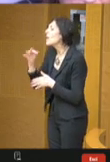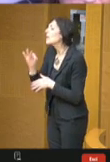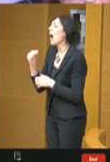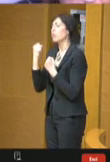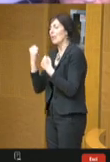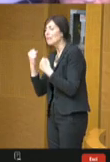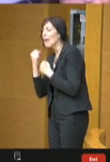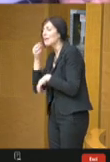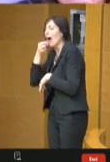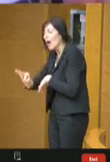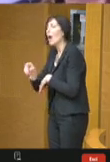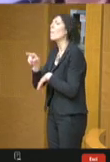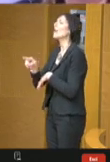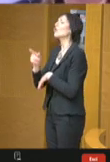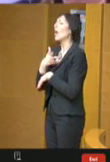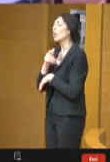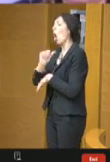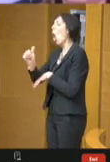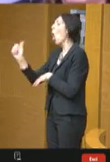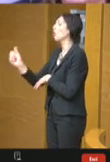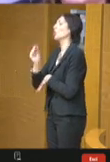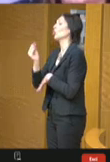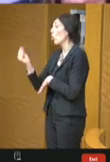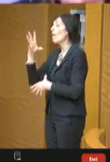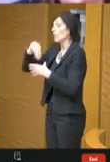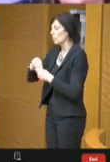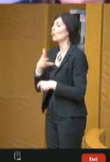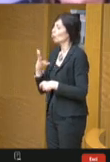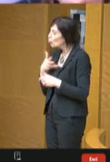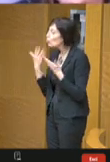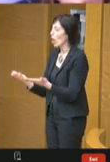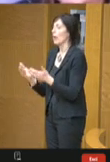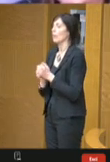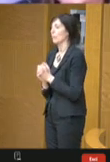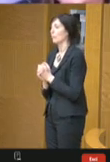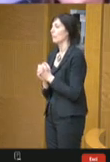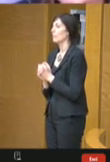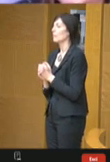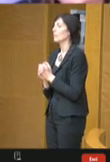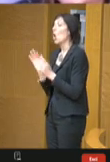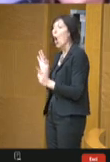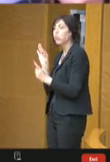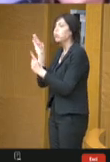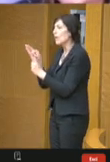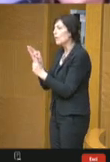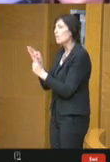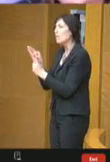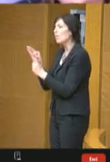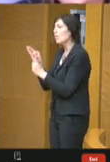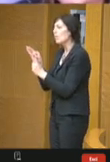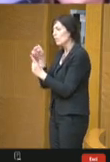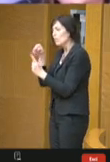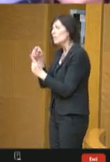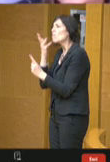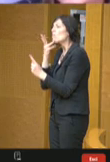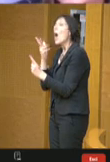che ogni giovane ha in sé, ogni giovane. E mira a far sì che la ricchezza